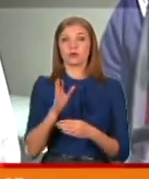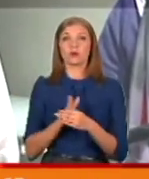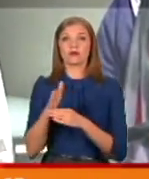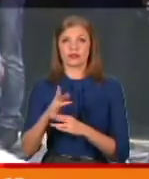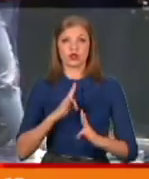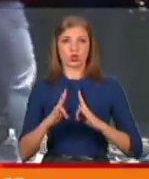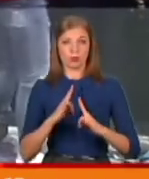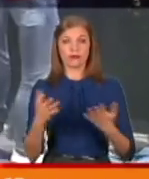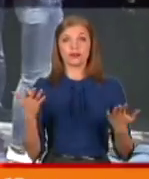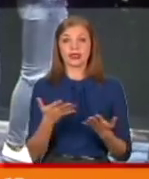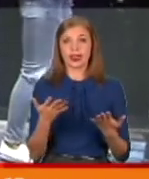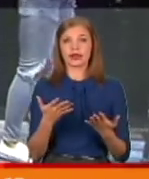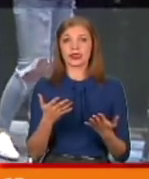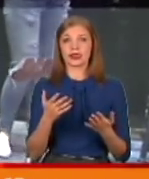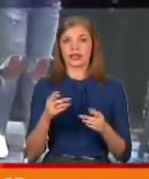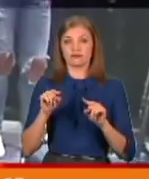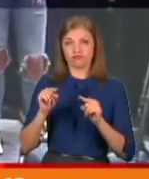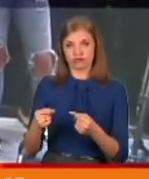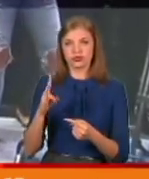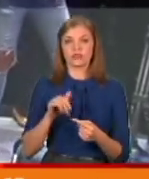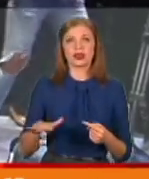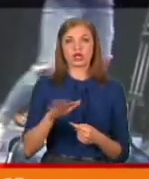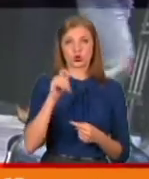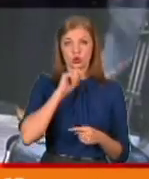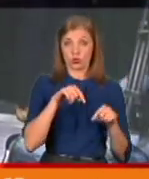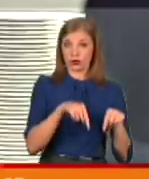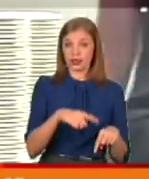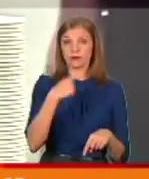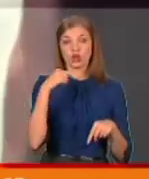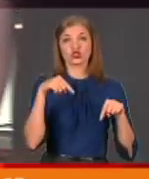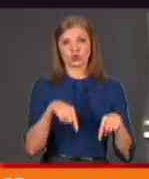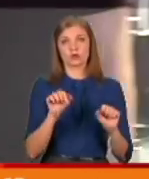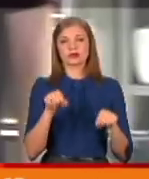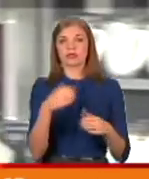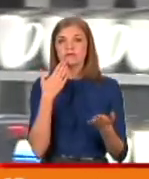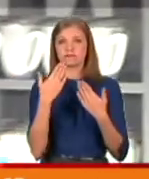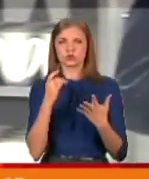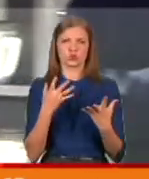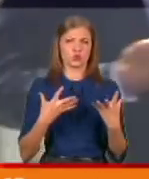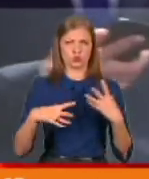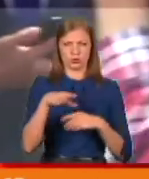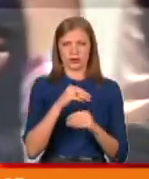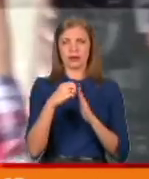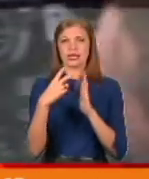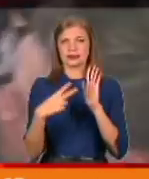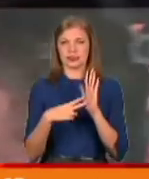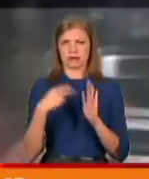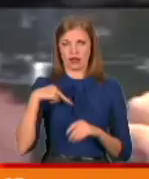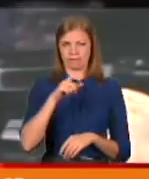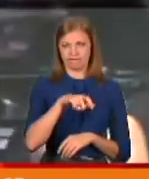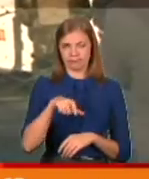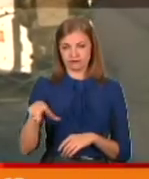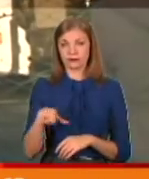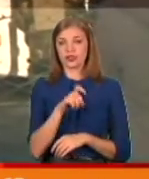відвідини бойовиків, що їх тримають на території України. Каже, тут зміг поспілкуватися з усіма 17